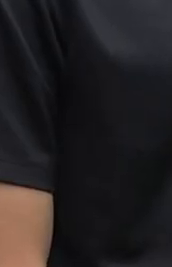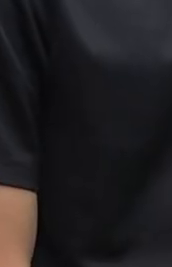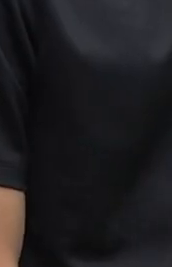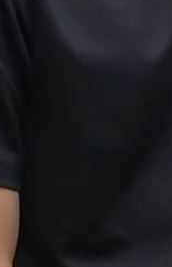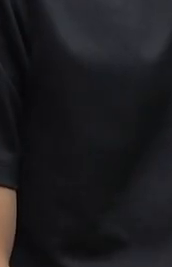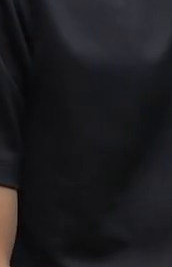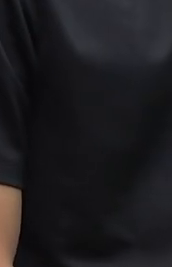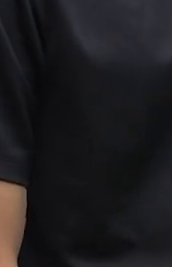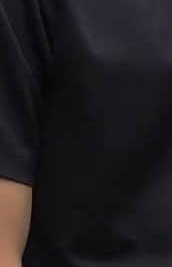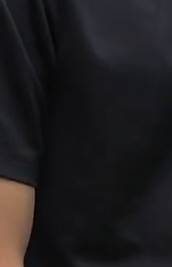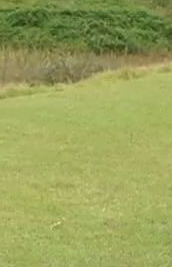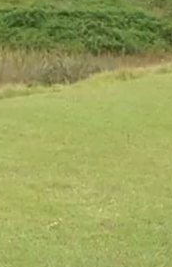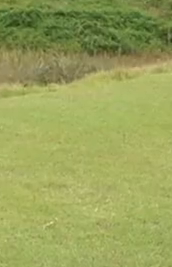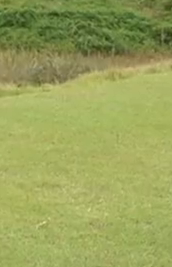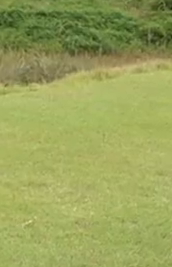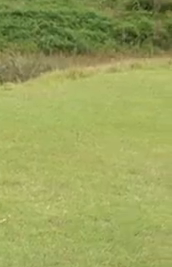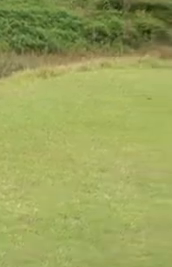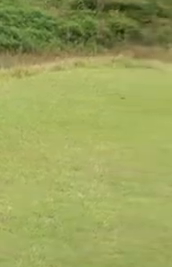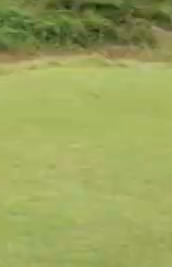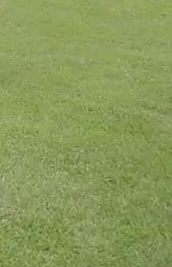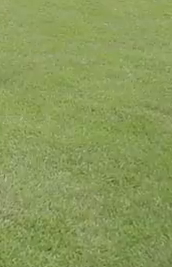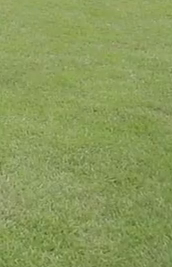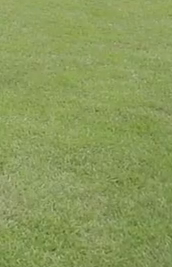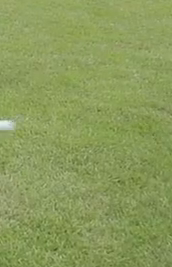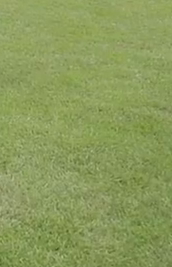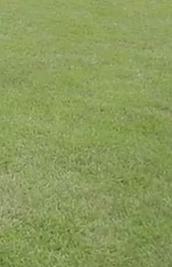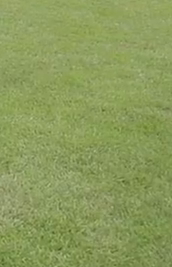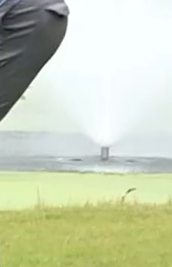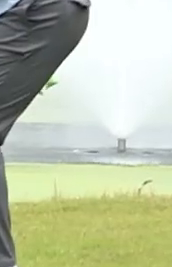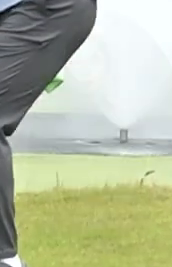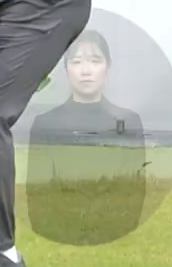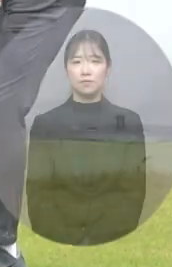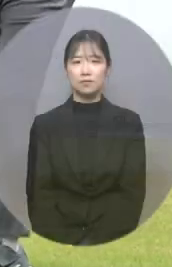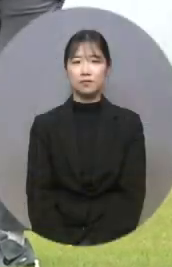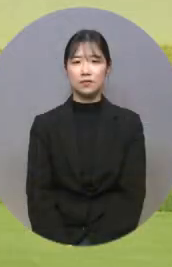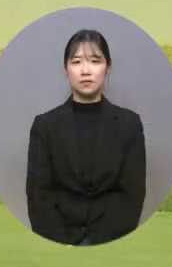오! 아, 컸어, 컸어.